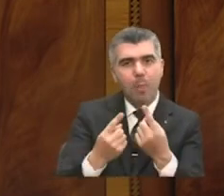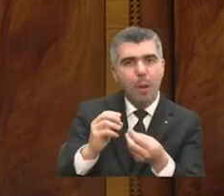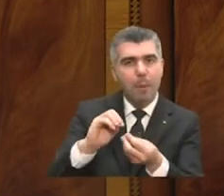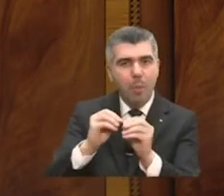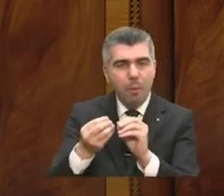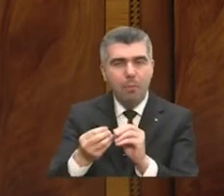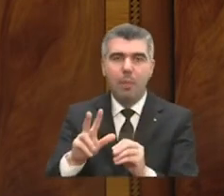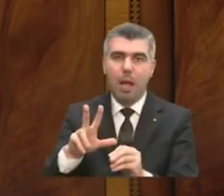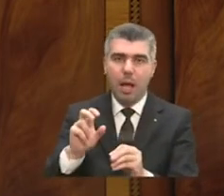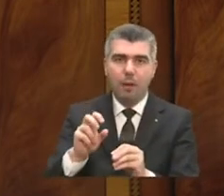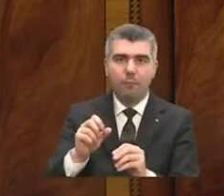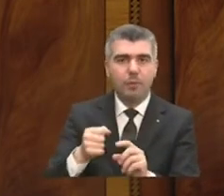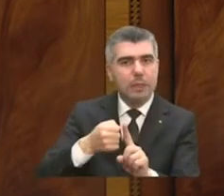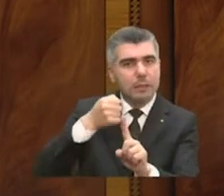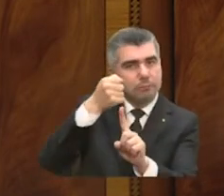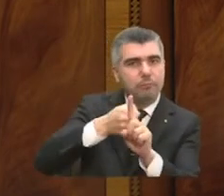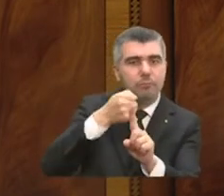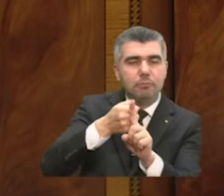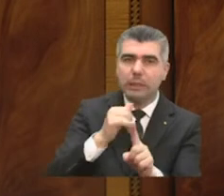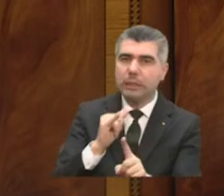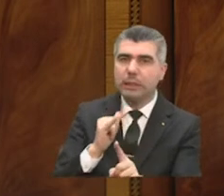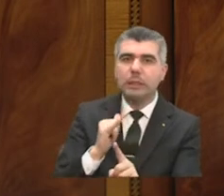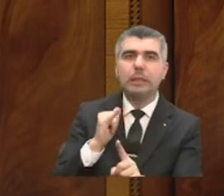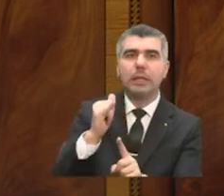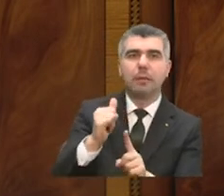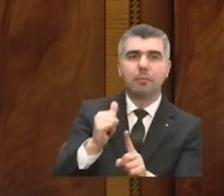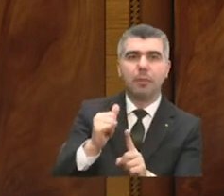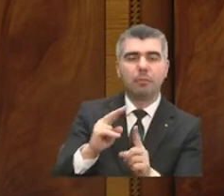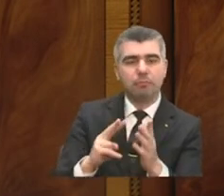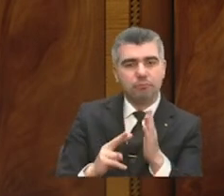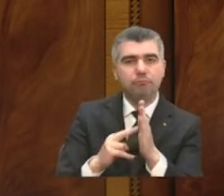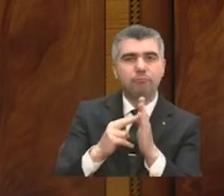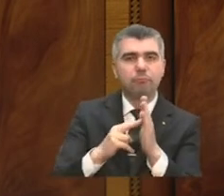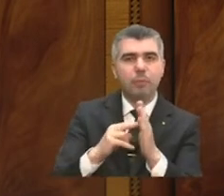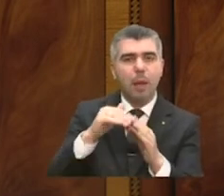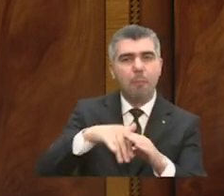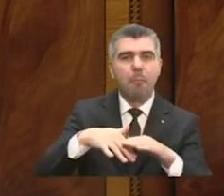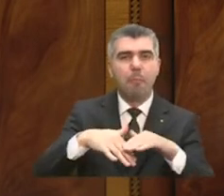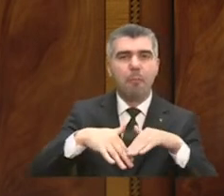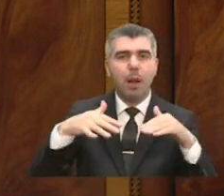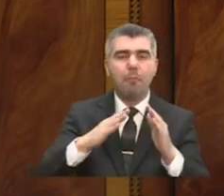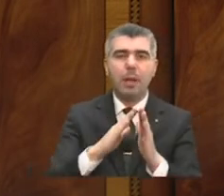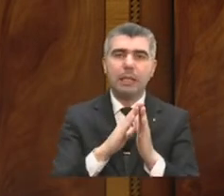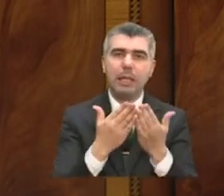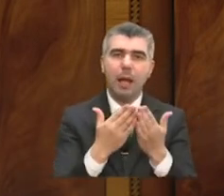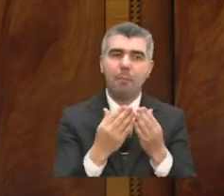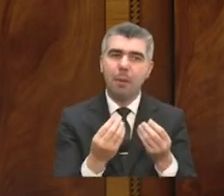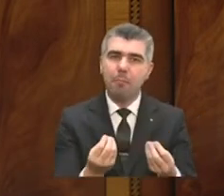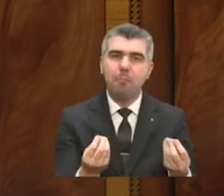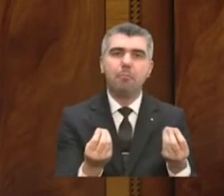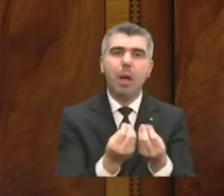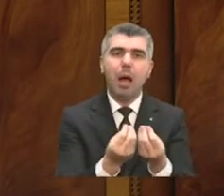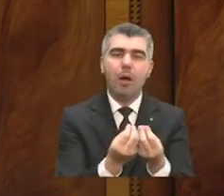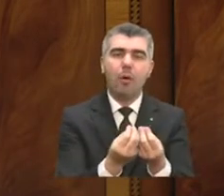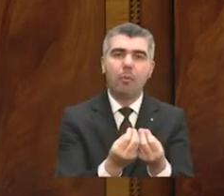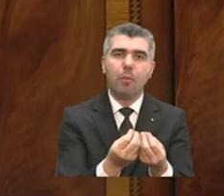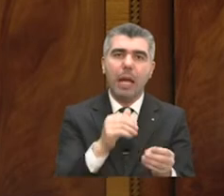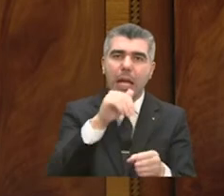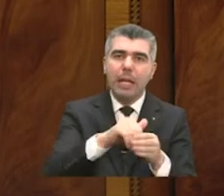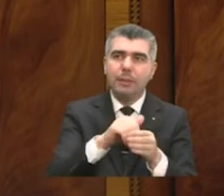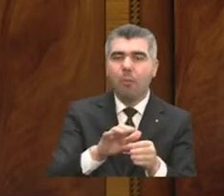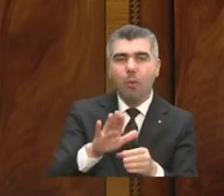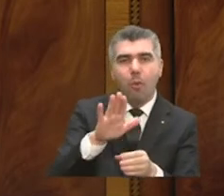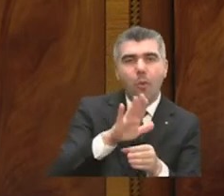également et nous connaissons nos lacunes et nous savons ce qu'il convient de faire. Et nous allons continuer